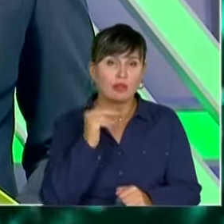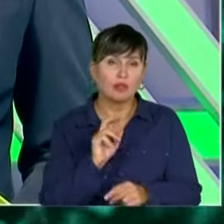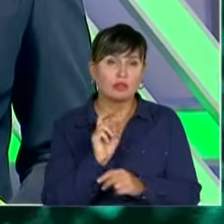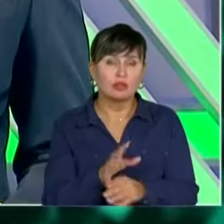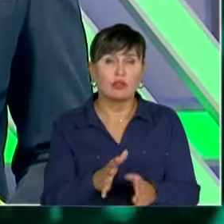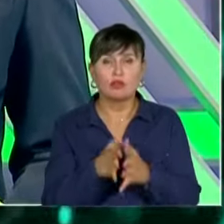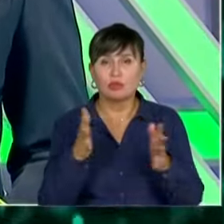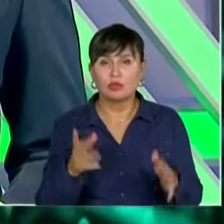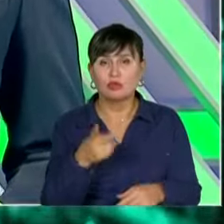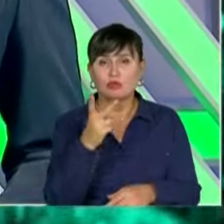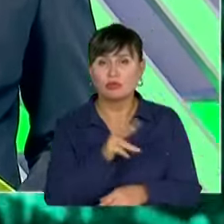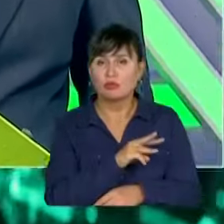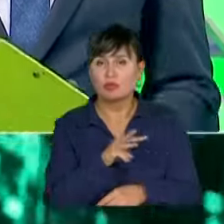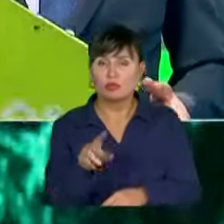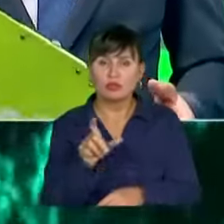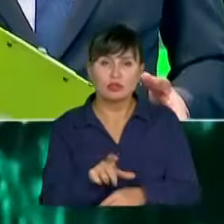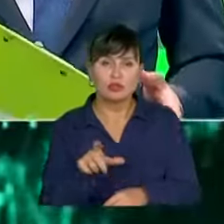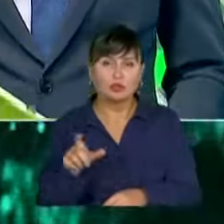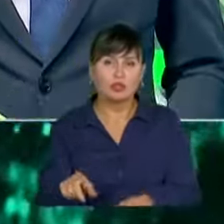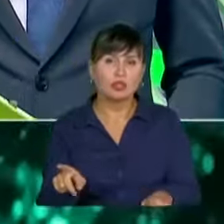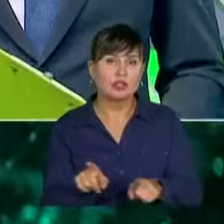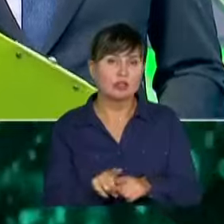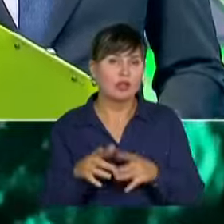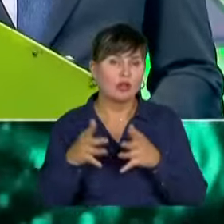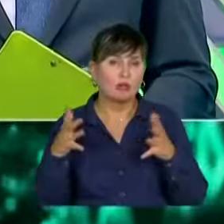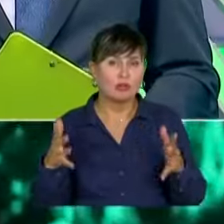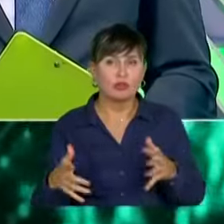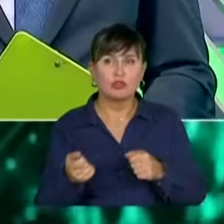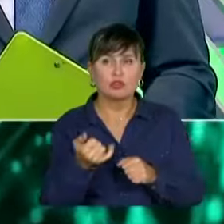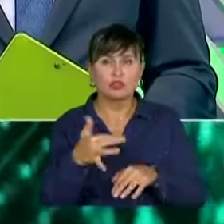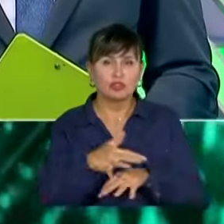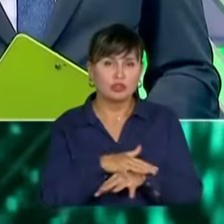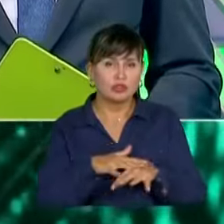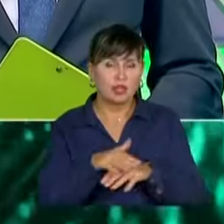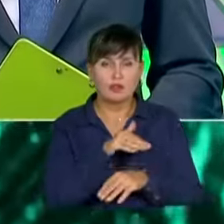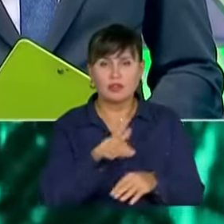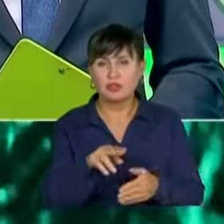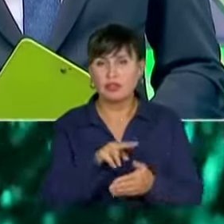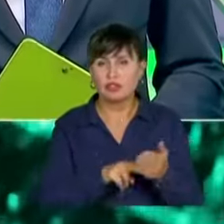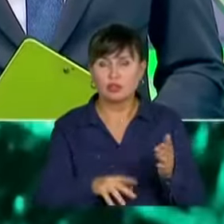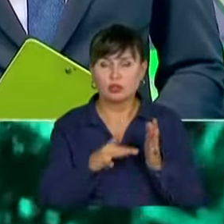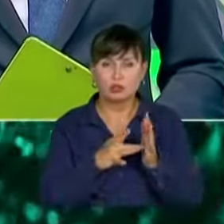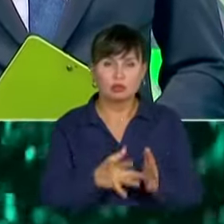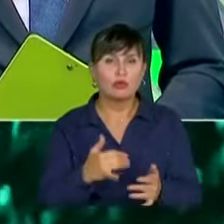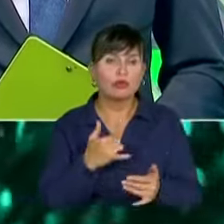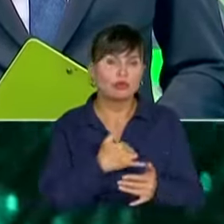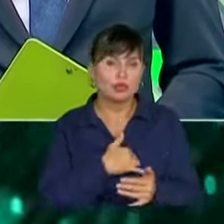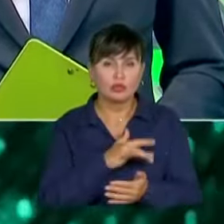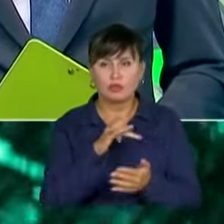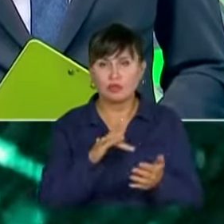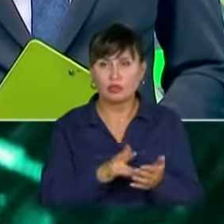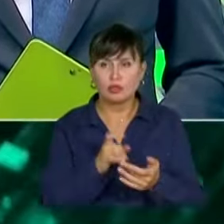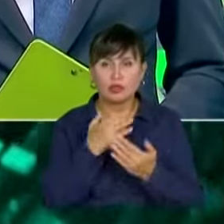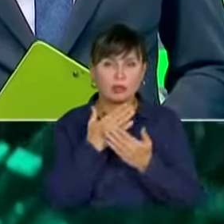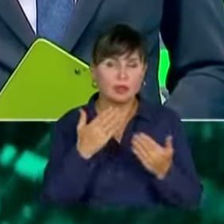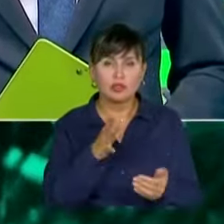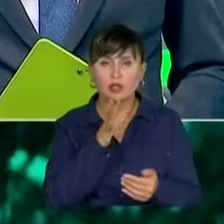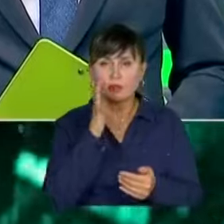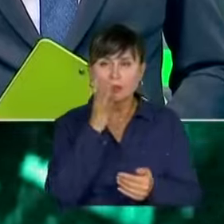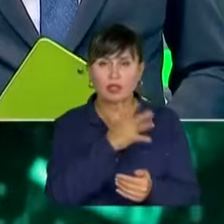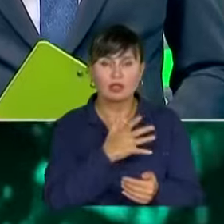более 2 миллионов человек. Такой большой численности официально зарегистрированных туристов у нас в городе за последние